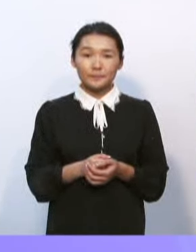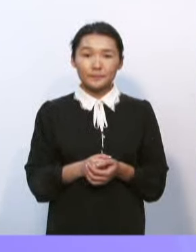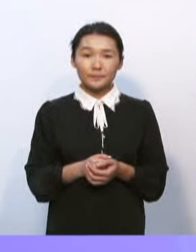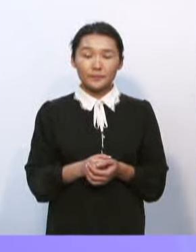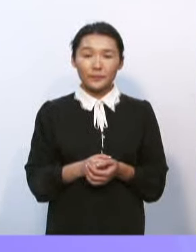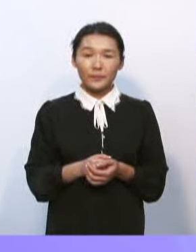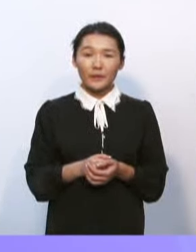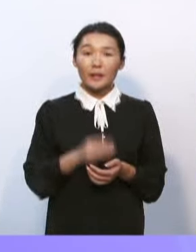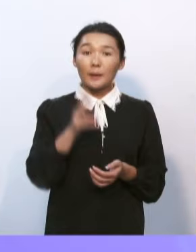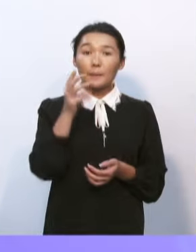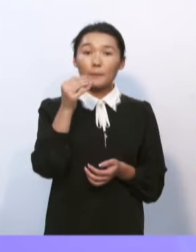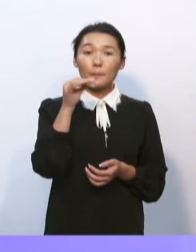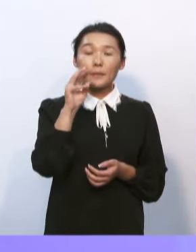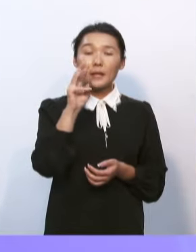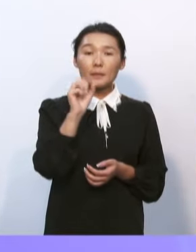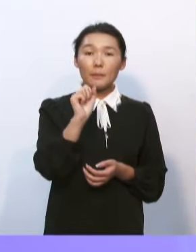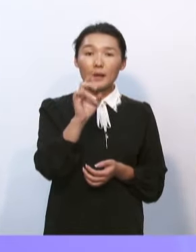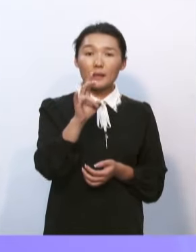Мейман.